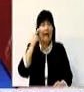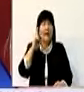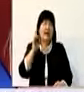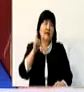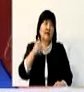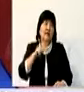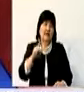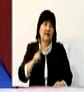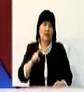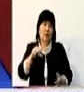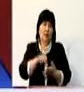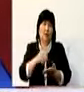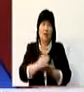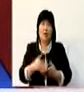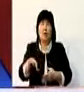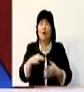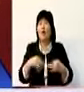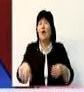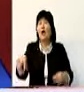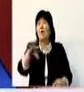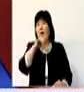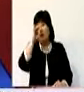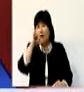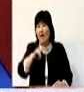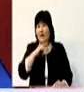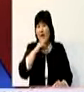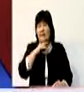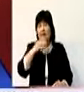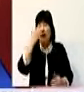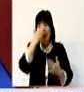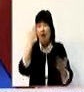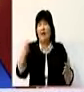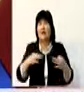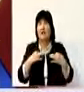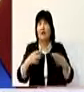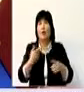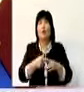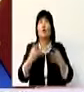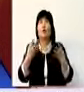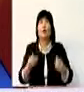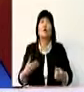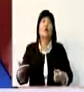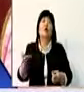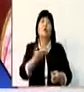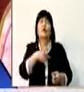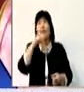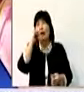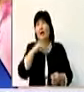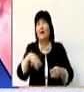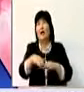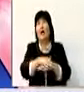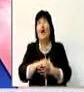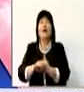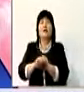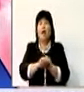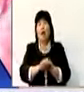шықтық. Бұл мереке барша Қазақстандағы халықтар мерекесі. Осы күні біз бүкіл Қазақстандағы халықтардың